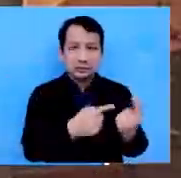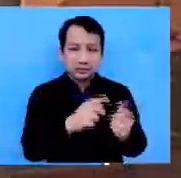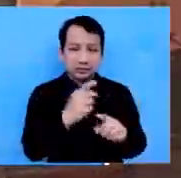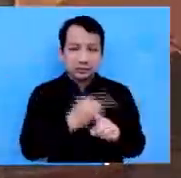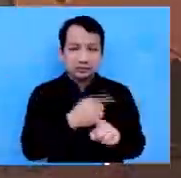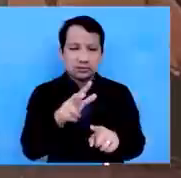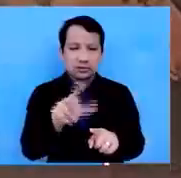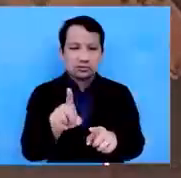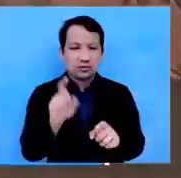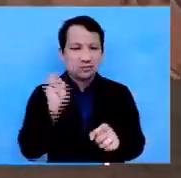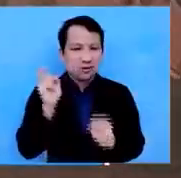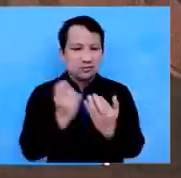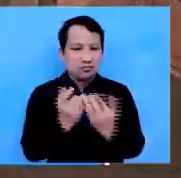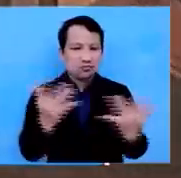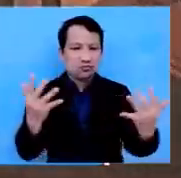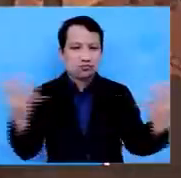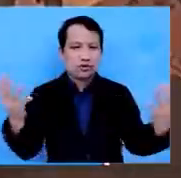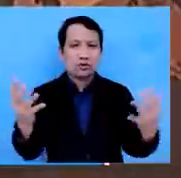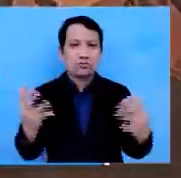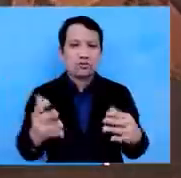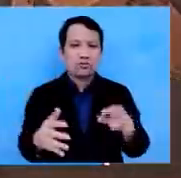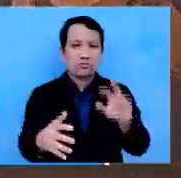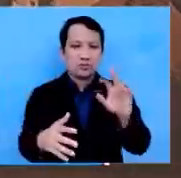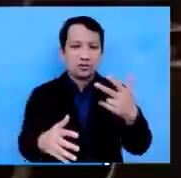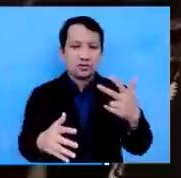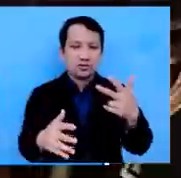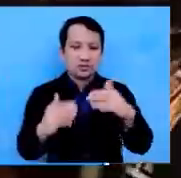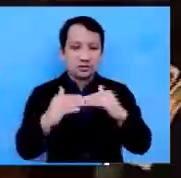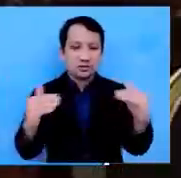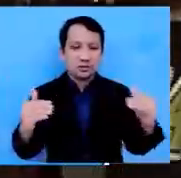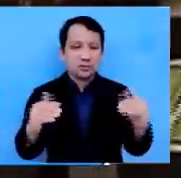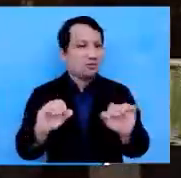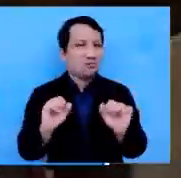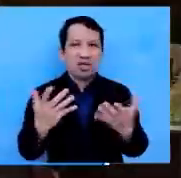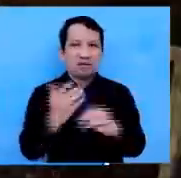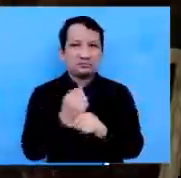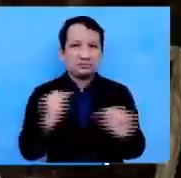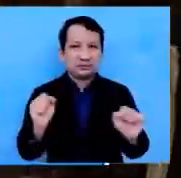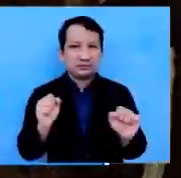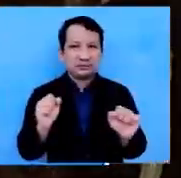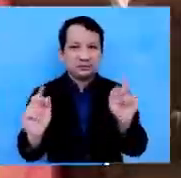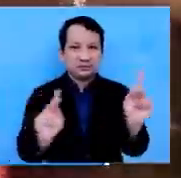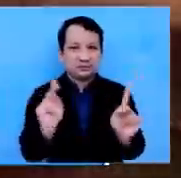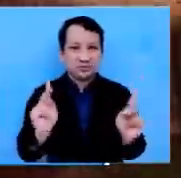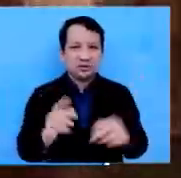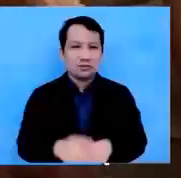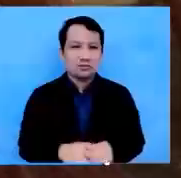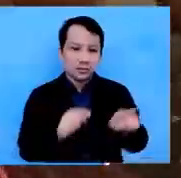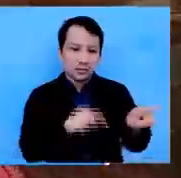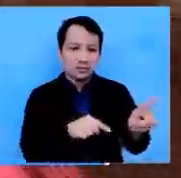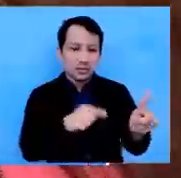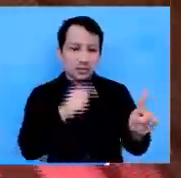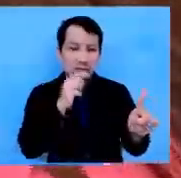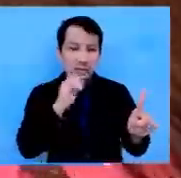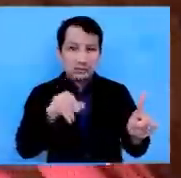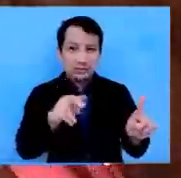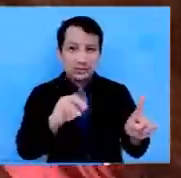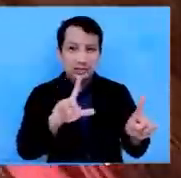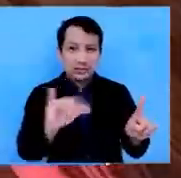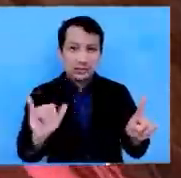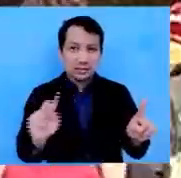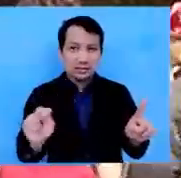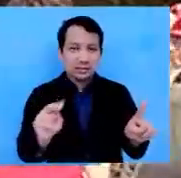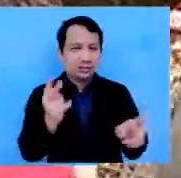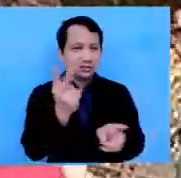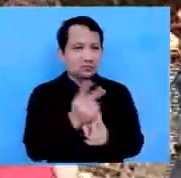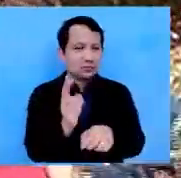ang apoy na umabot sa hanggang ikatlong alarma. Walang naisalbang gamit ang maraming residente. Gaya na lang ni Aling Janaline na abala na raw sa pagluluto